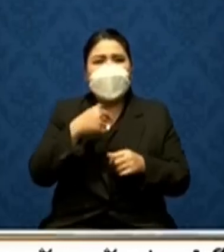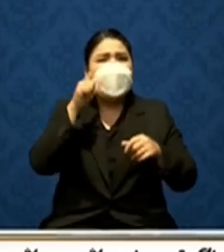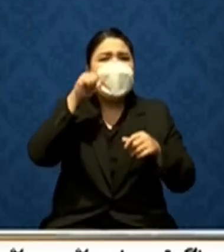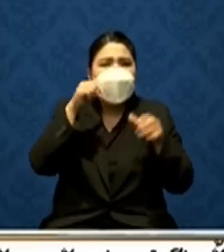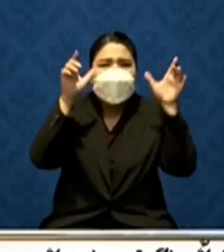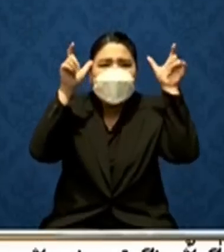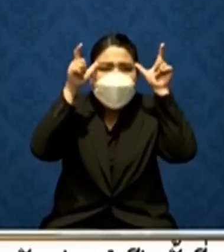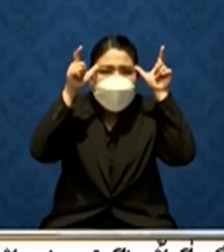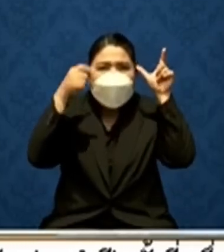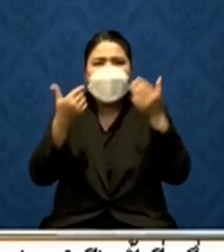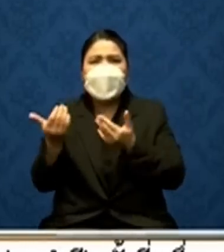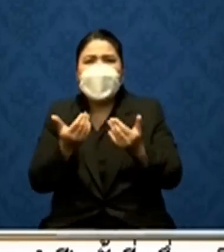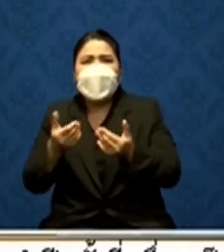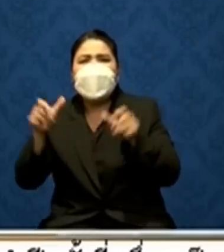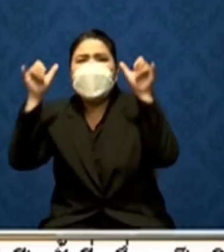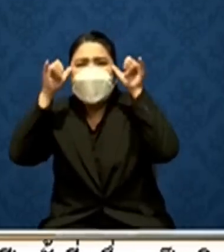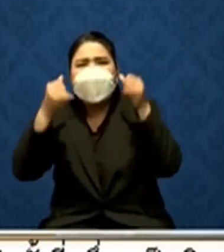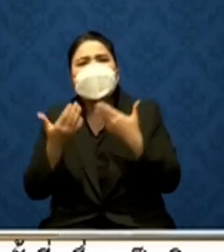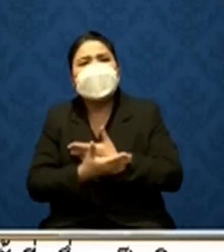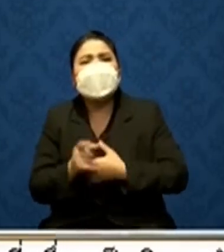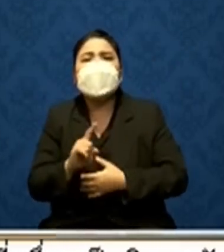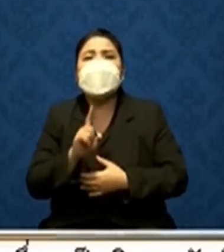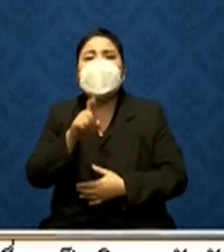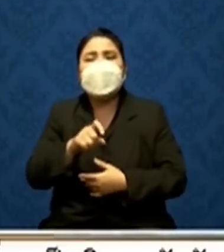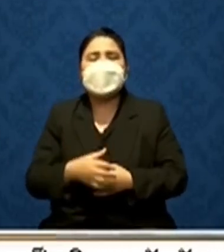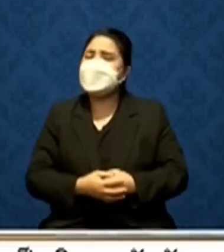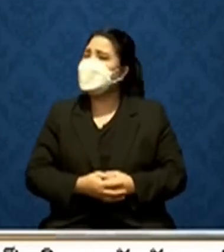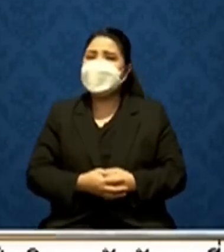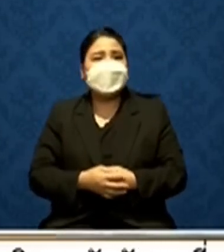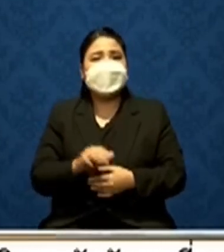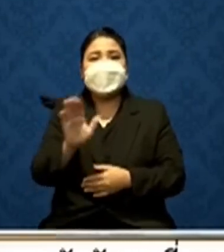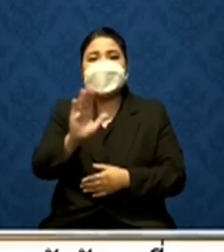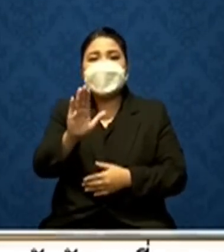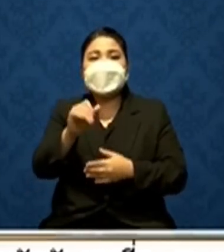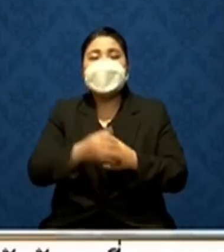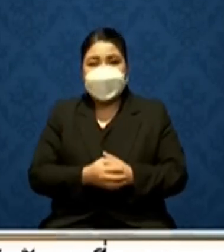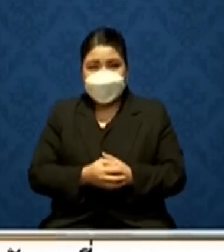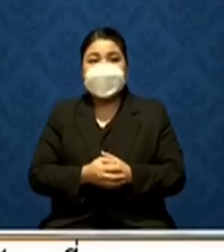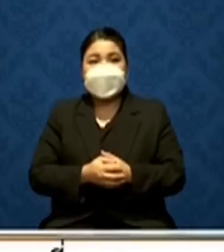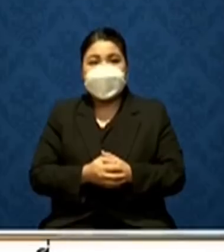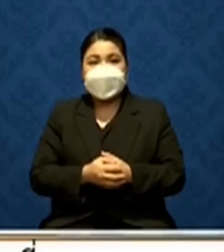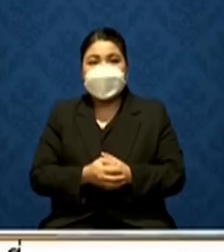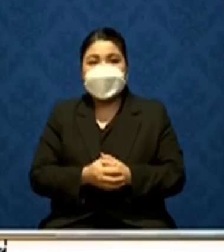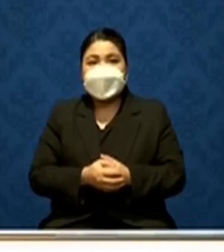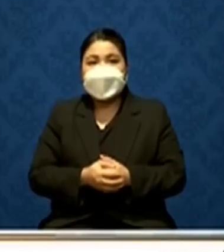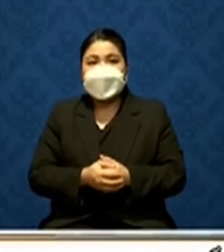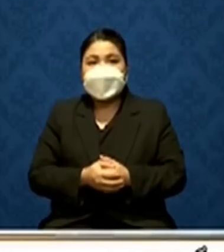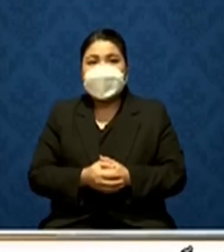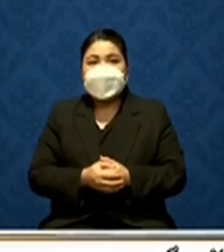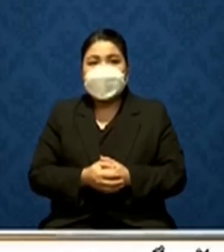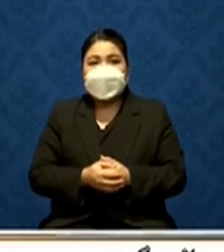ลูกออกมาเป็นควายได้ไงอ่ะอ่ะแต่มันเป็นไปไม่ได้ธรรมดานะครับผมเอง